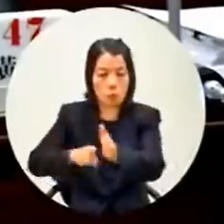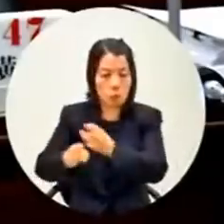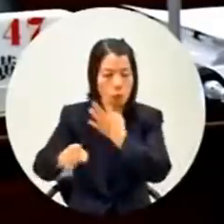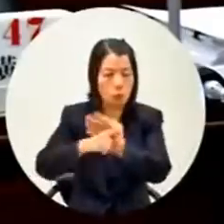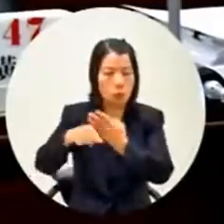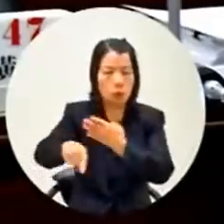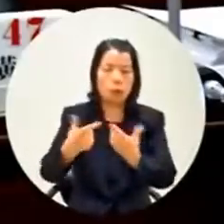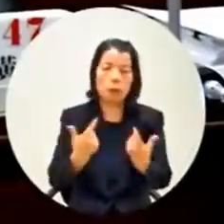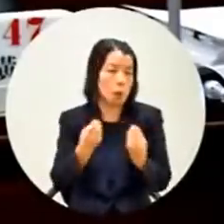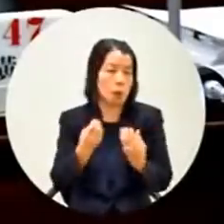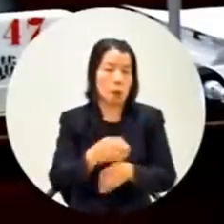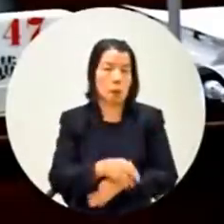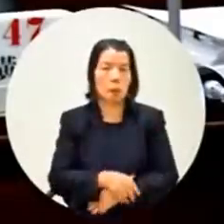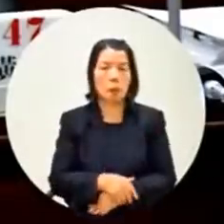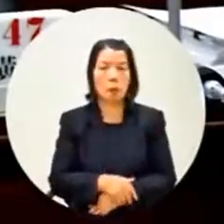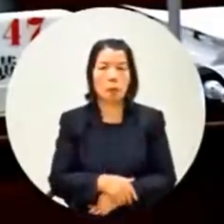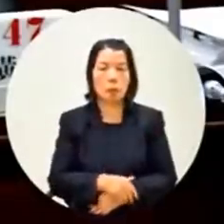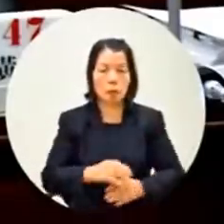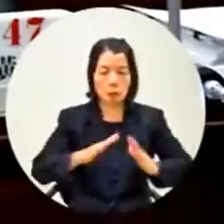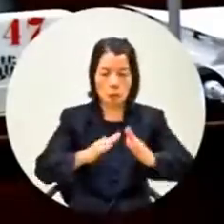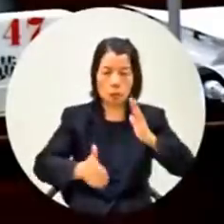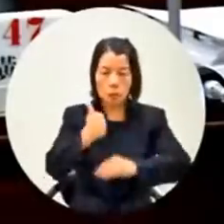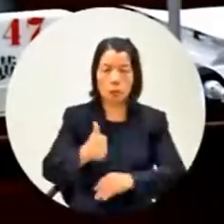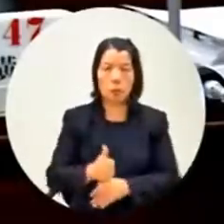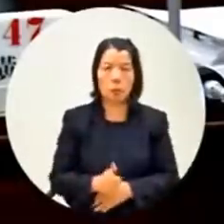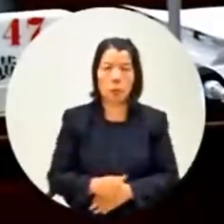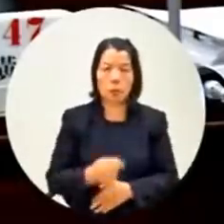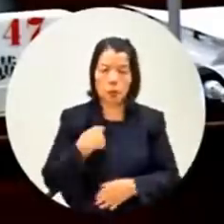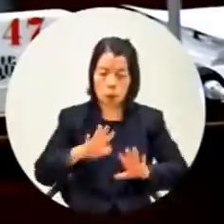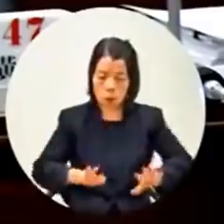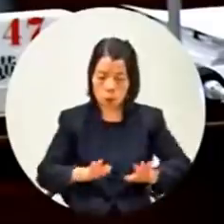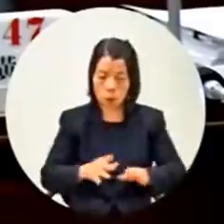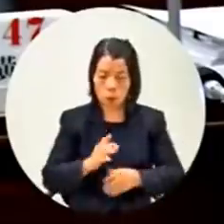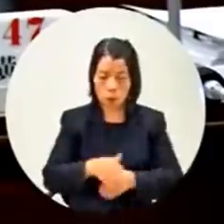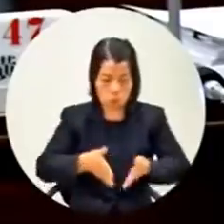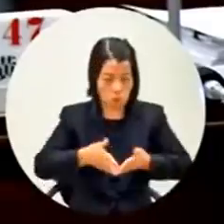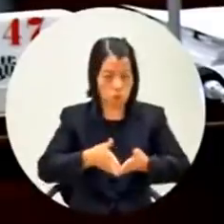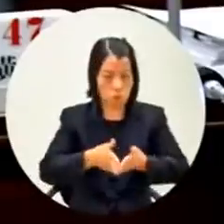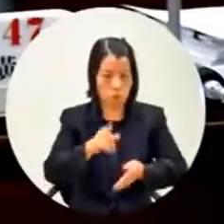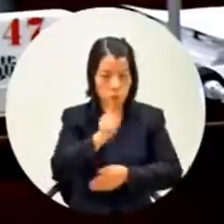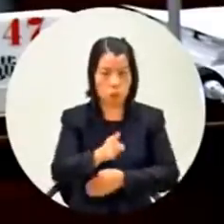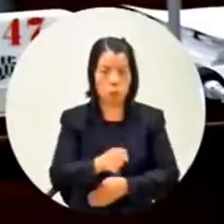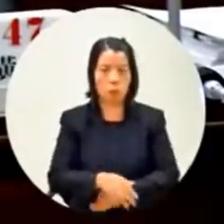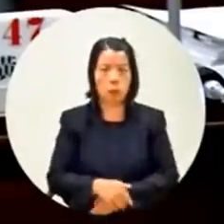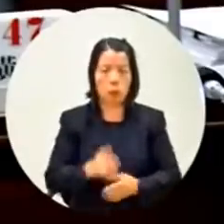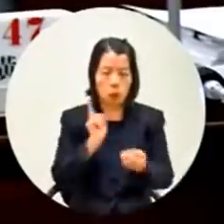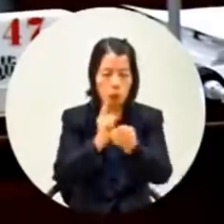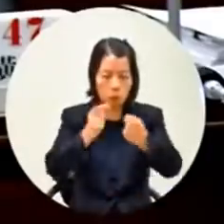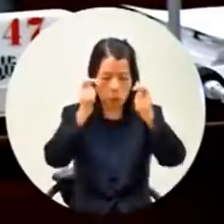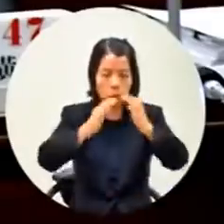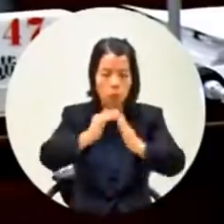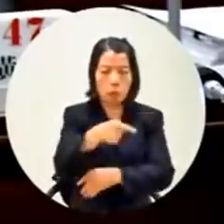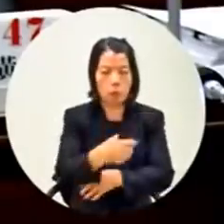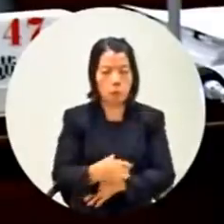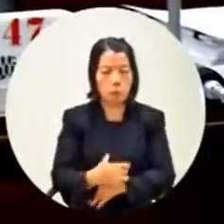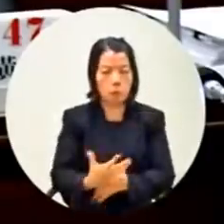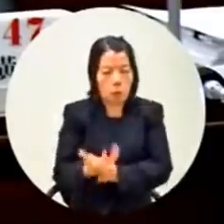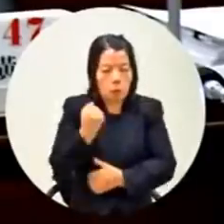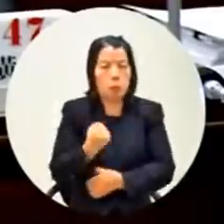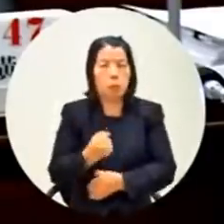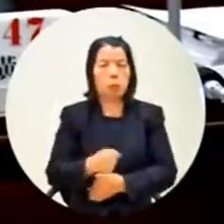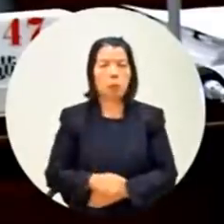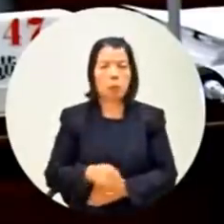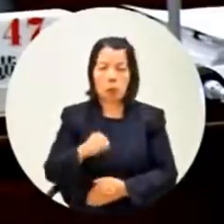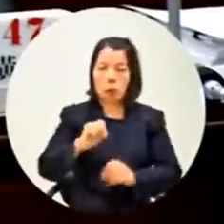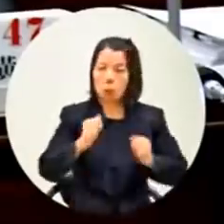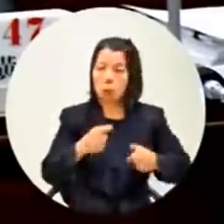是不愿意承认有图利。市长，我在这边具体要求你，根据市府职权哦，这不是你